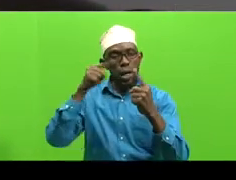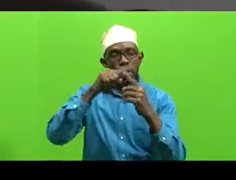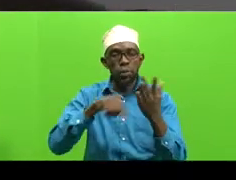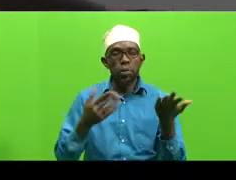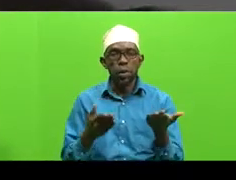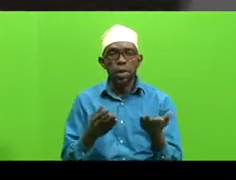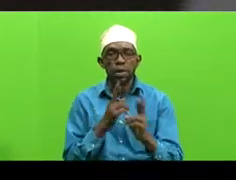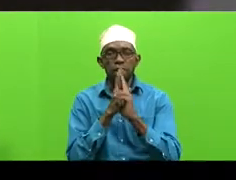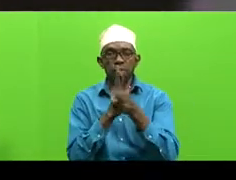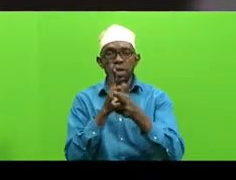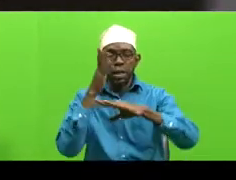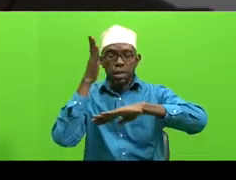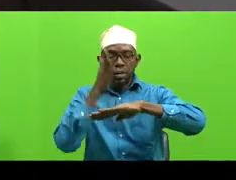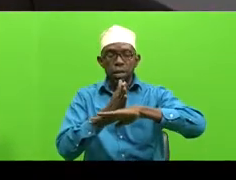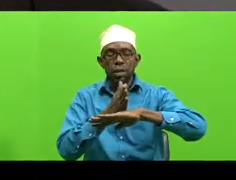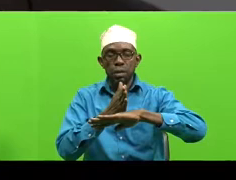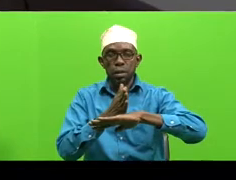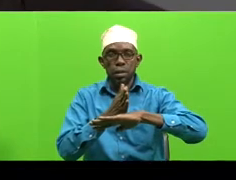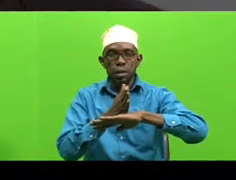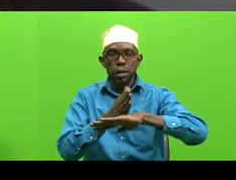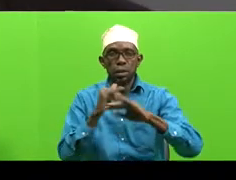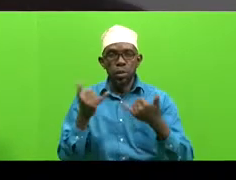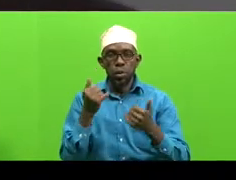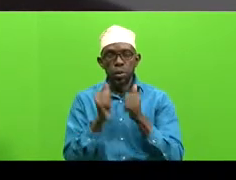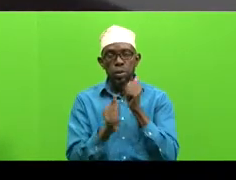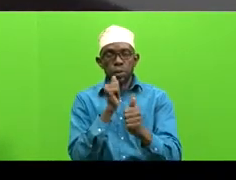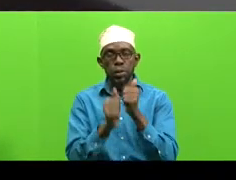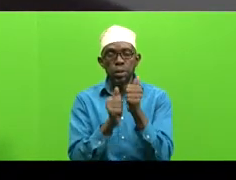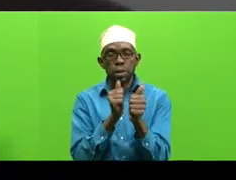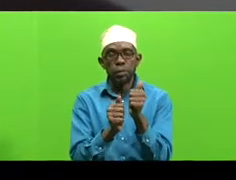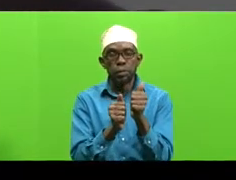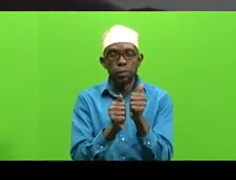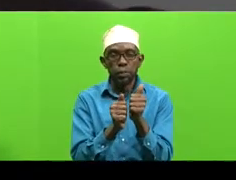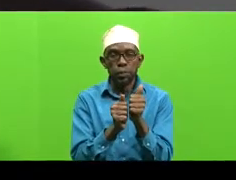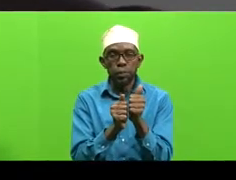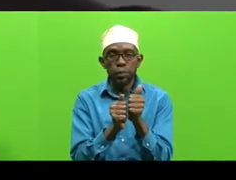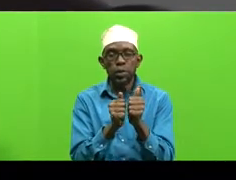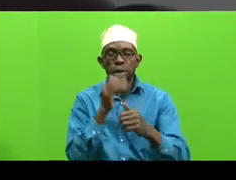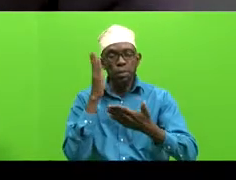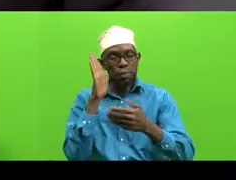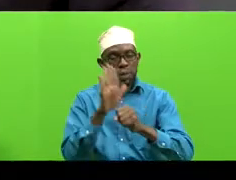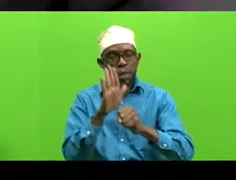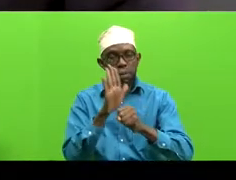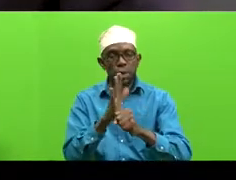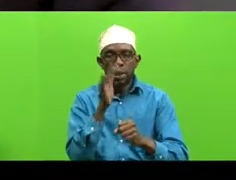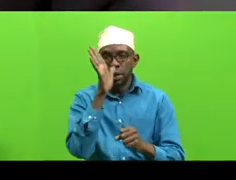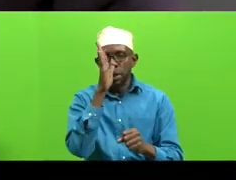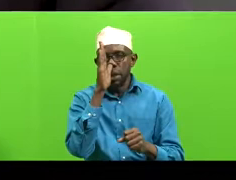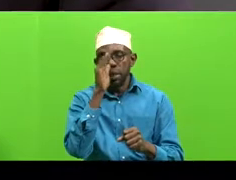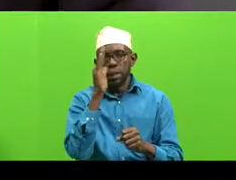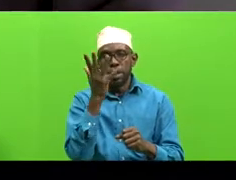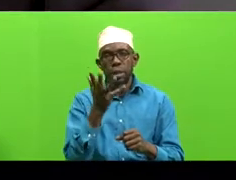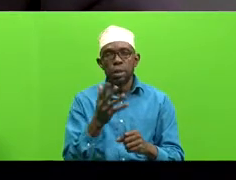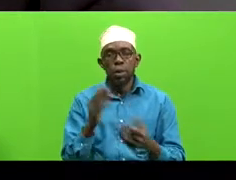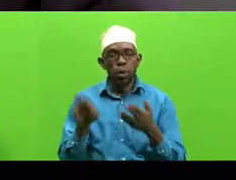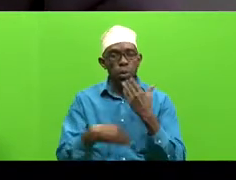Habari gushi nitasema ni taarifa ambazo zina urongo kwa kiasi fulani